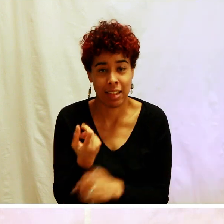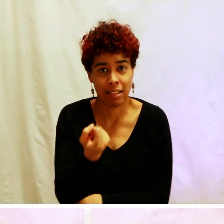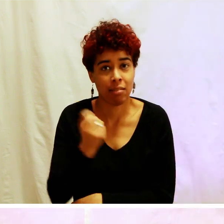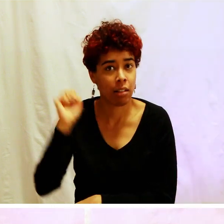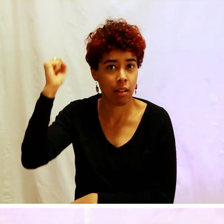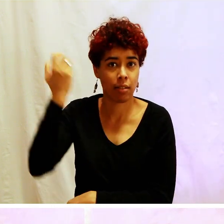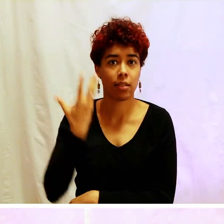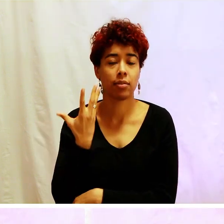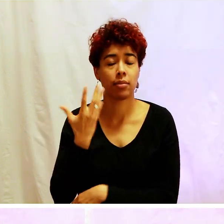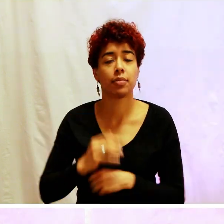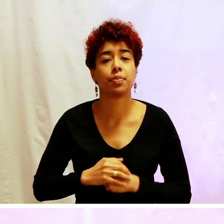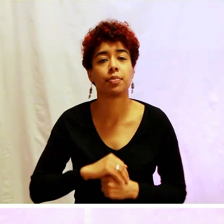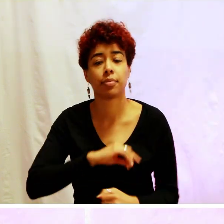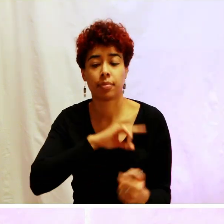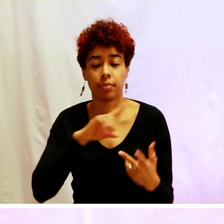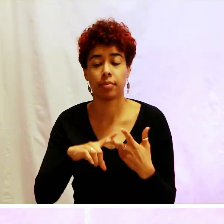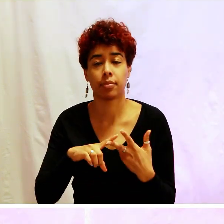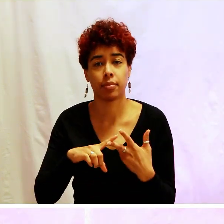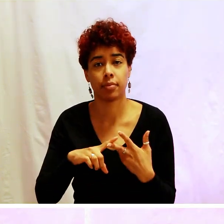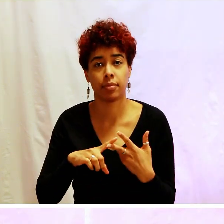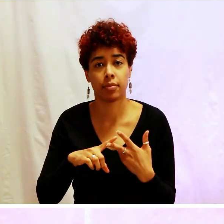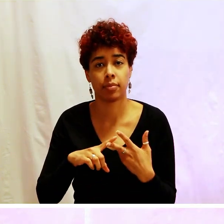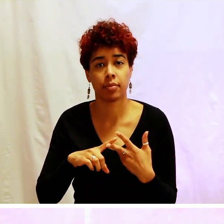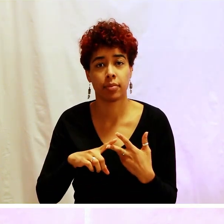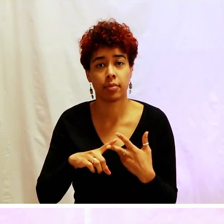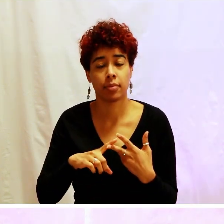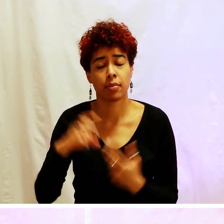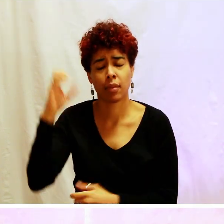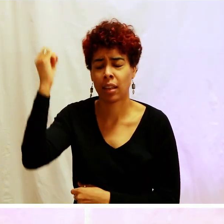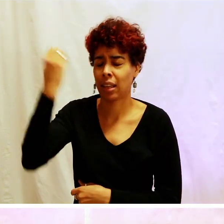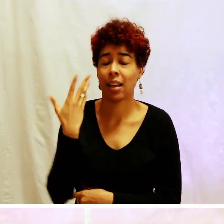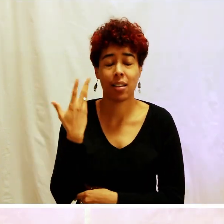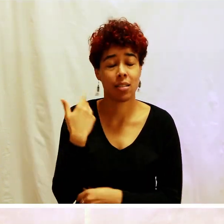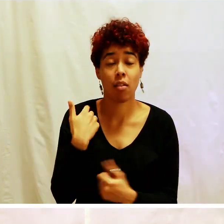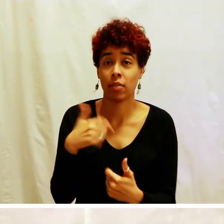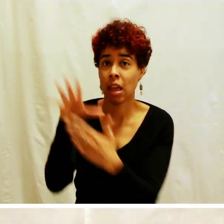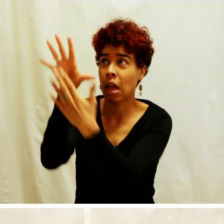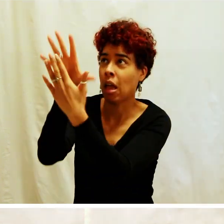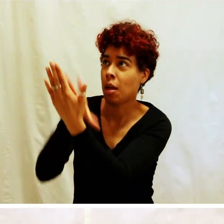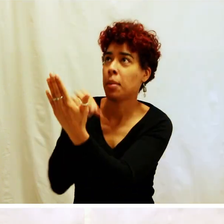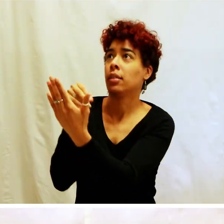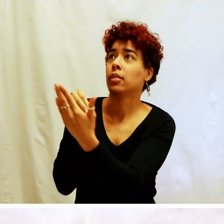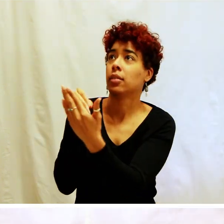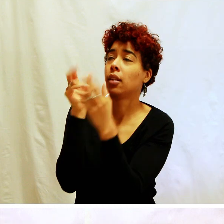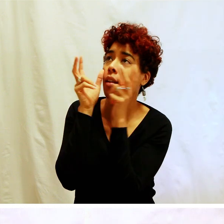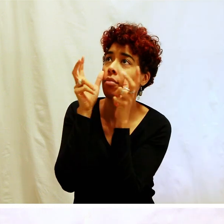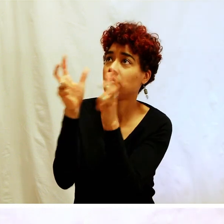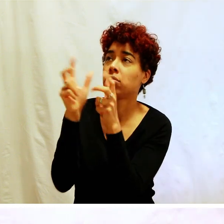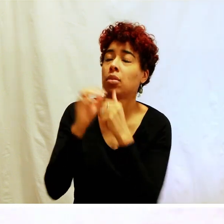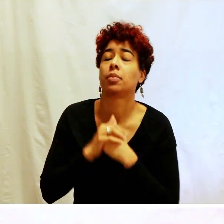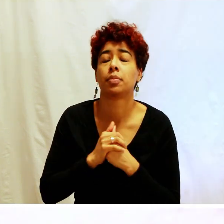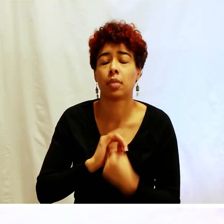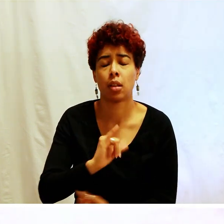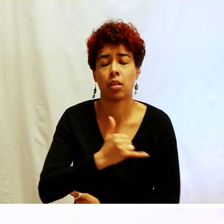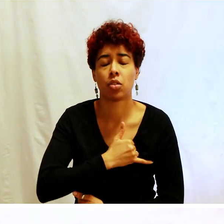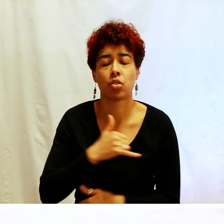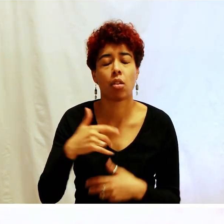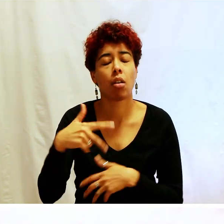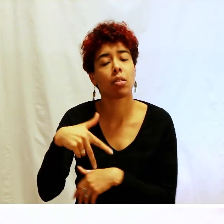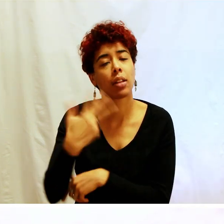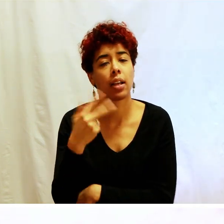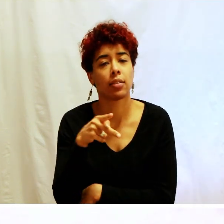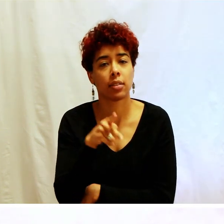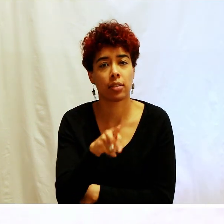Le troisième point, c'est que cette grâce te pousse à suivre son exemple. Jean 13, 34 nous dit « Je vous